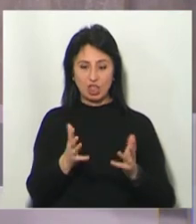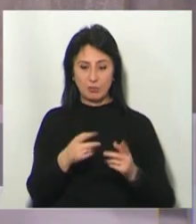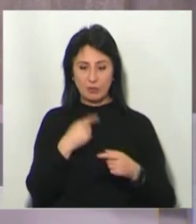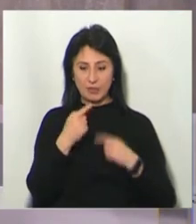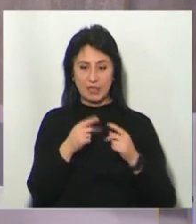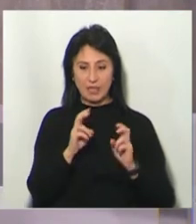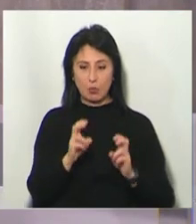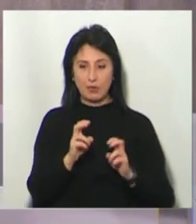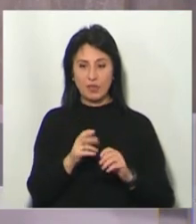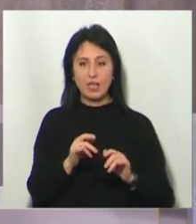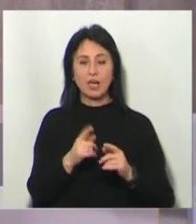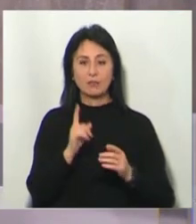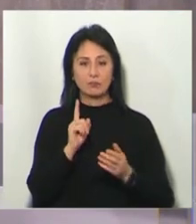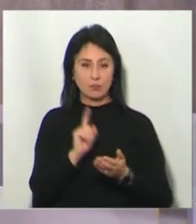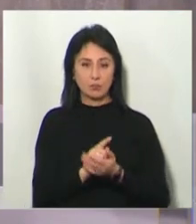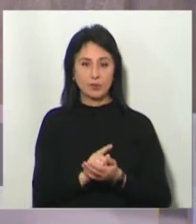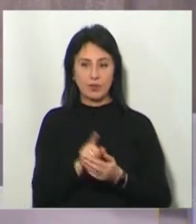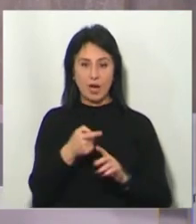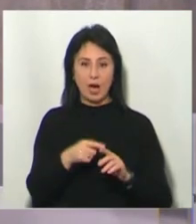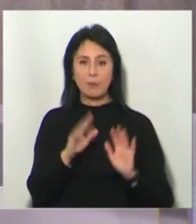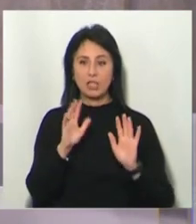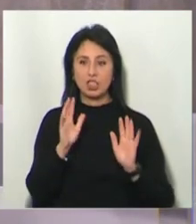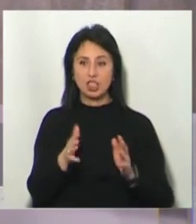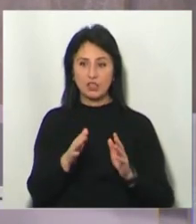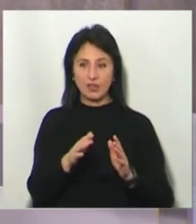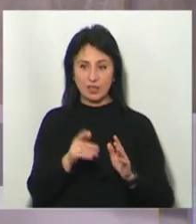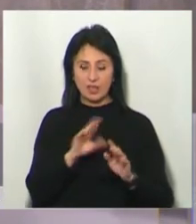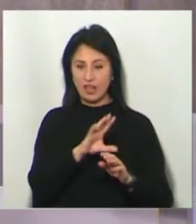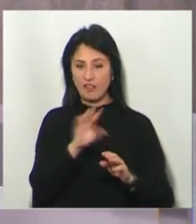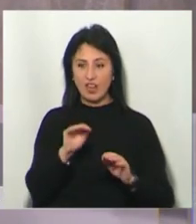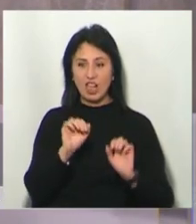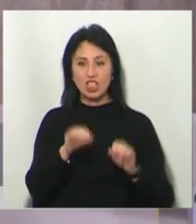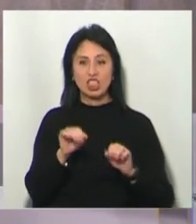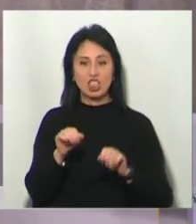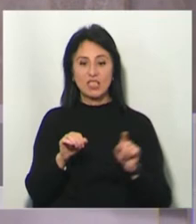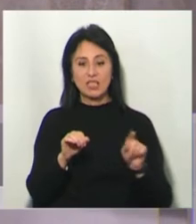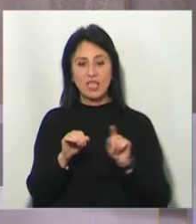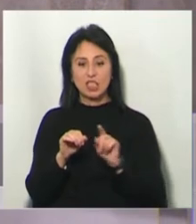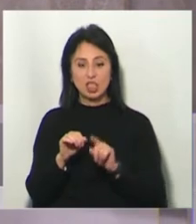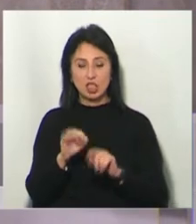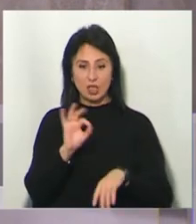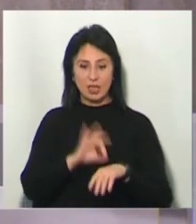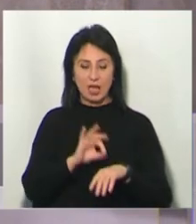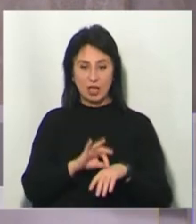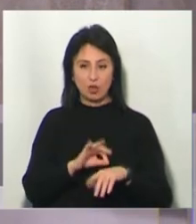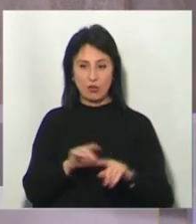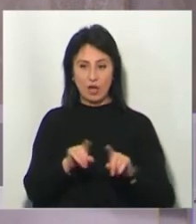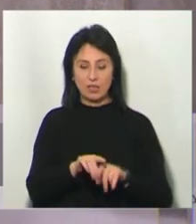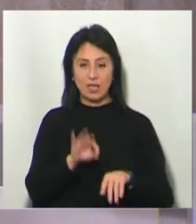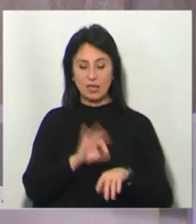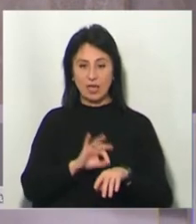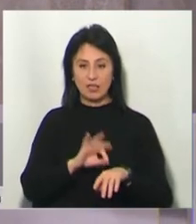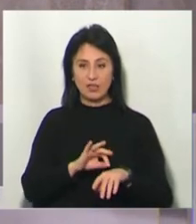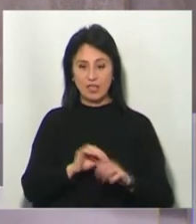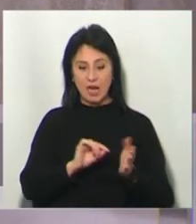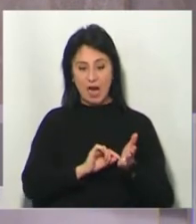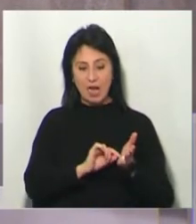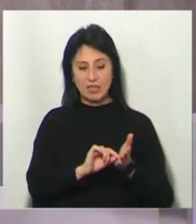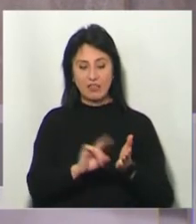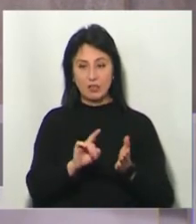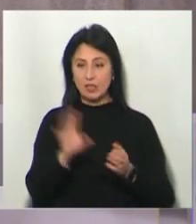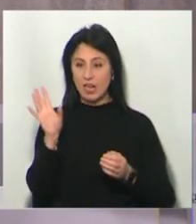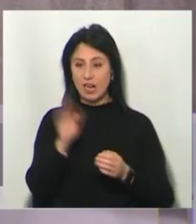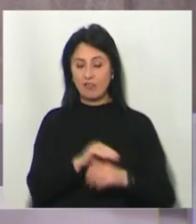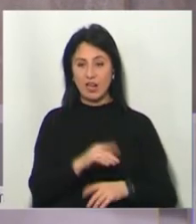შემთხვევაზე საუბრობთ, დასაგვირველია თქვენ ამ შემთხვევით განაზოგადებთ ყველა შესაძლო დიაგნოზ, ასეთ დიაგნოზ და ხაზი გავსვით,